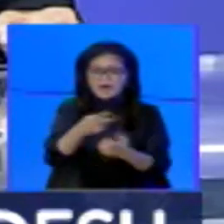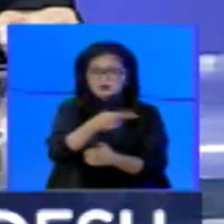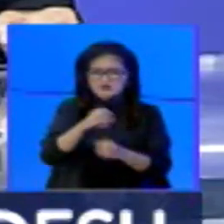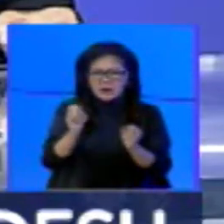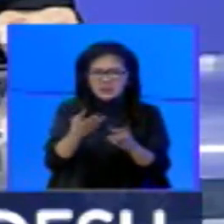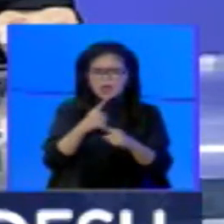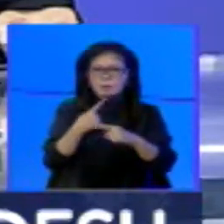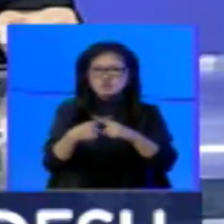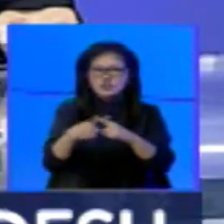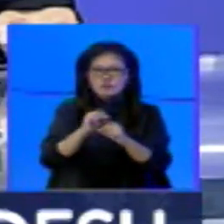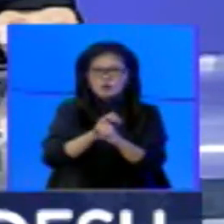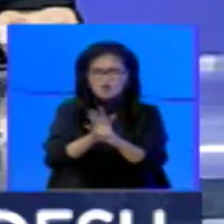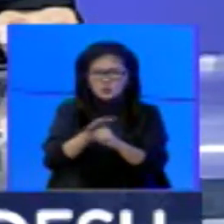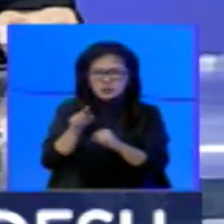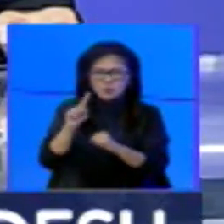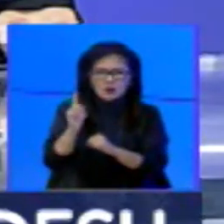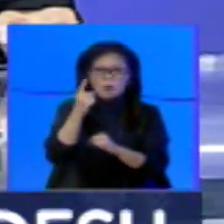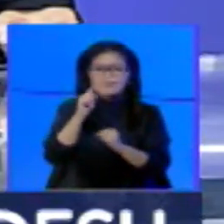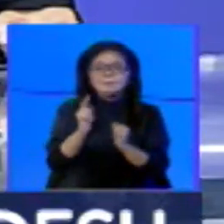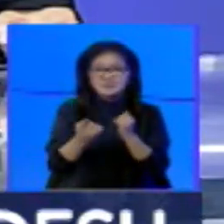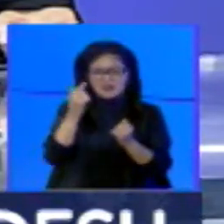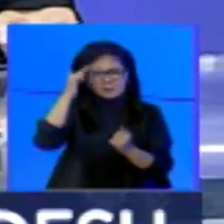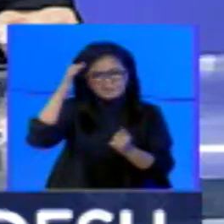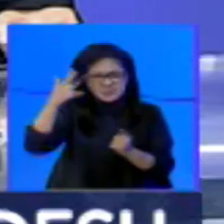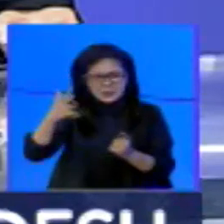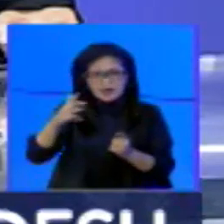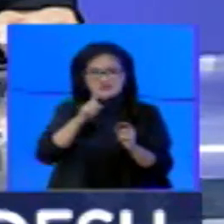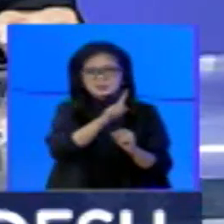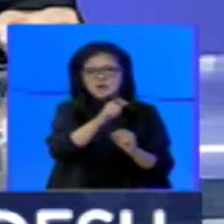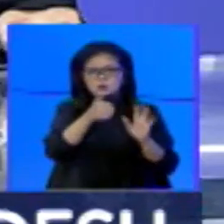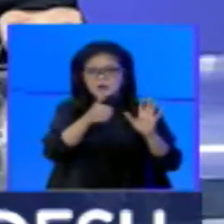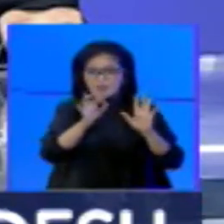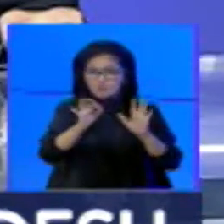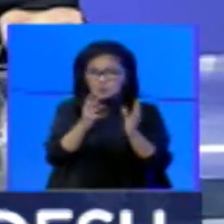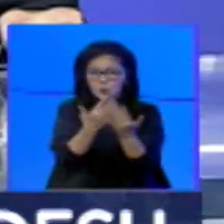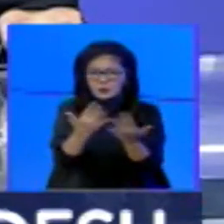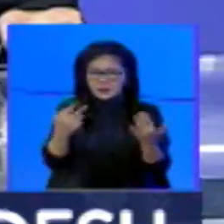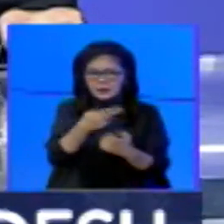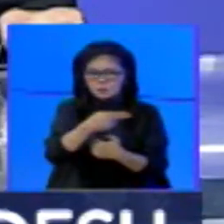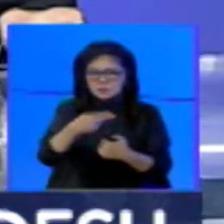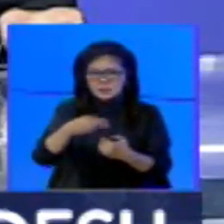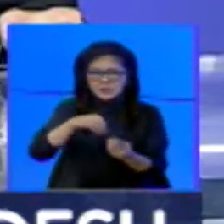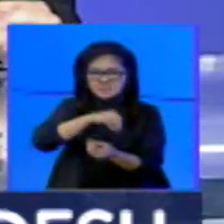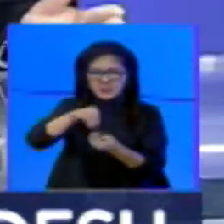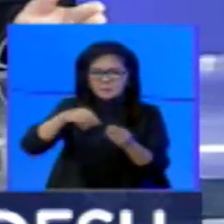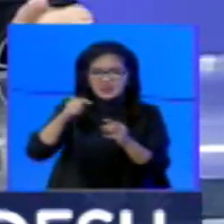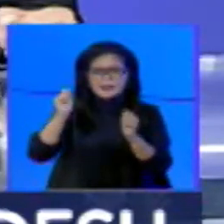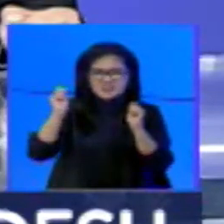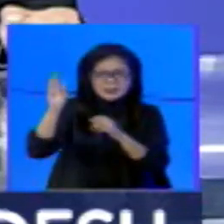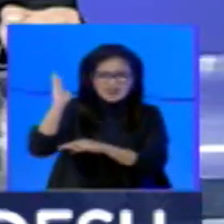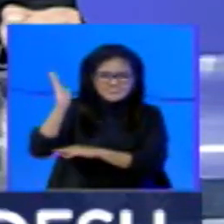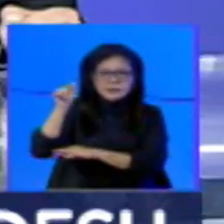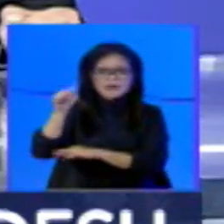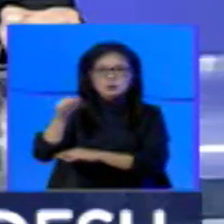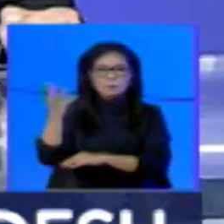19 pada pemeriksaan awal 160 WNI merupakan Jamaah Tabligh Akbar yang digelar di Bangladesh dan sisanya